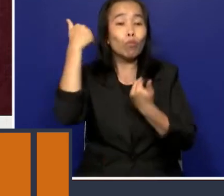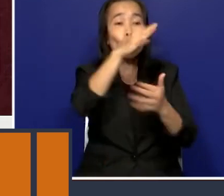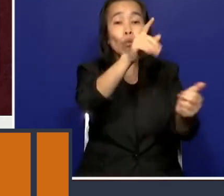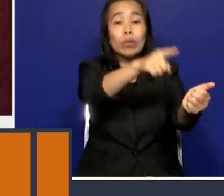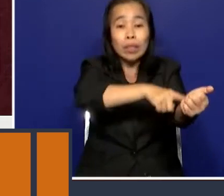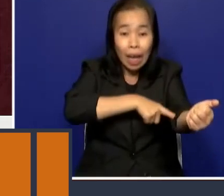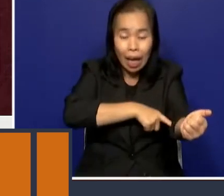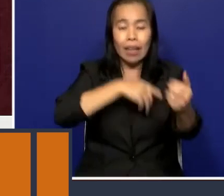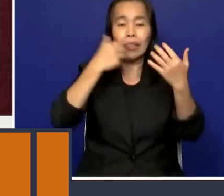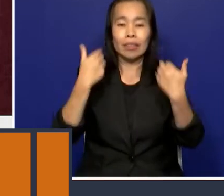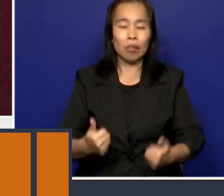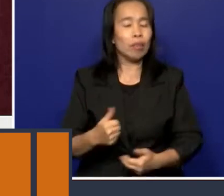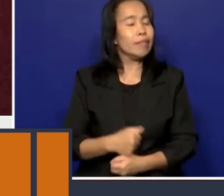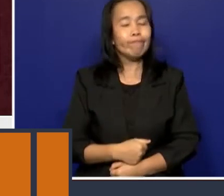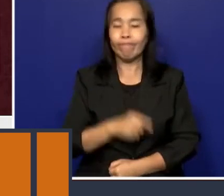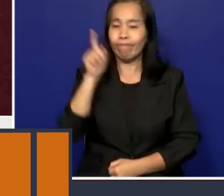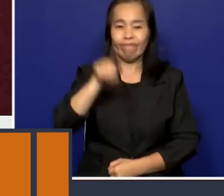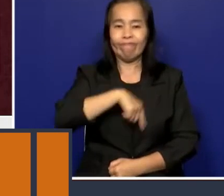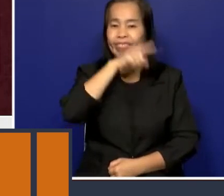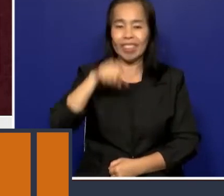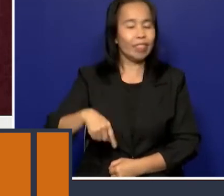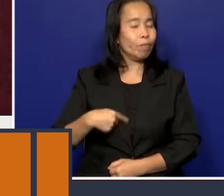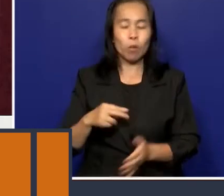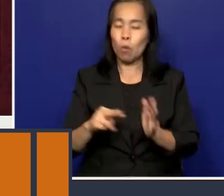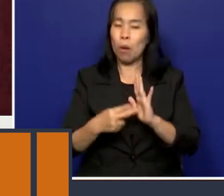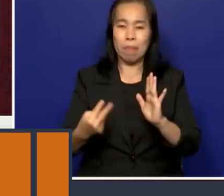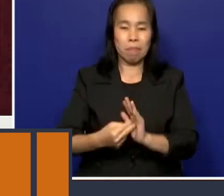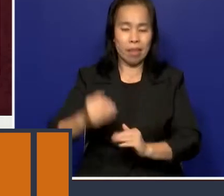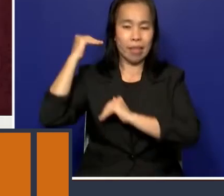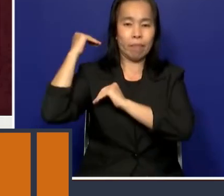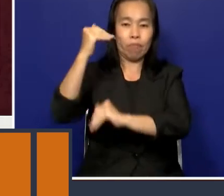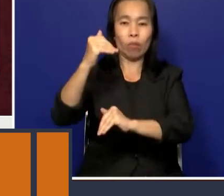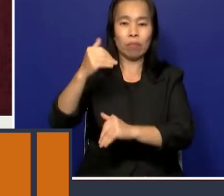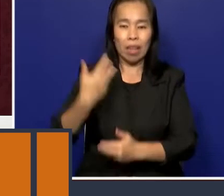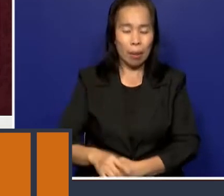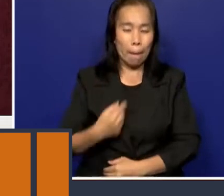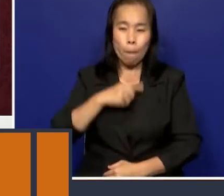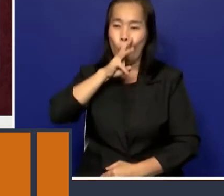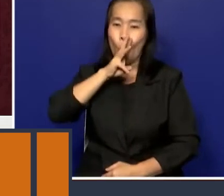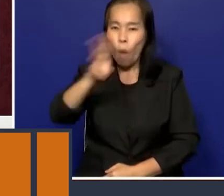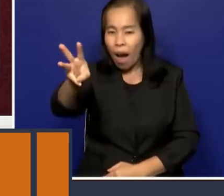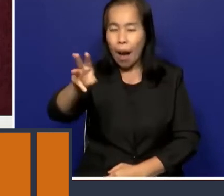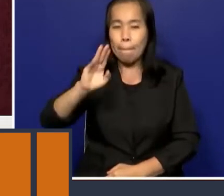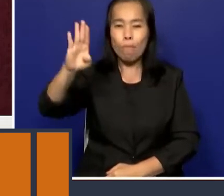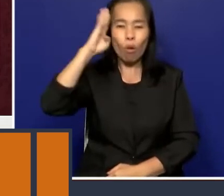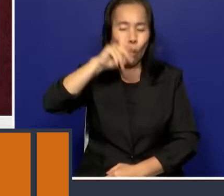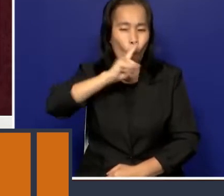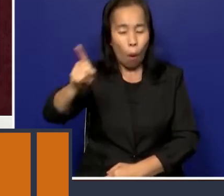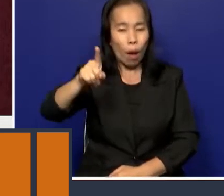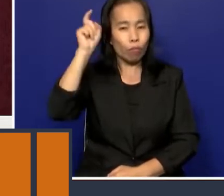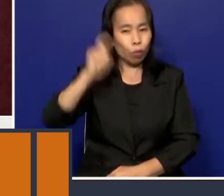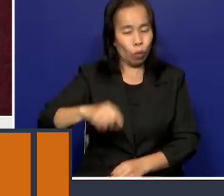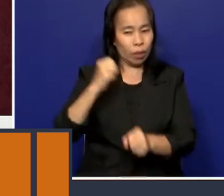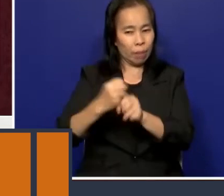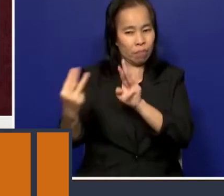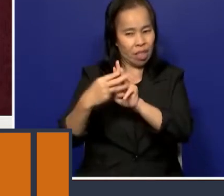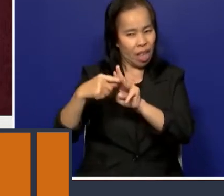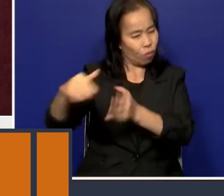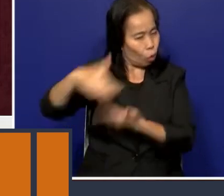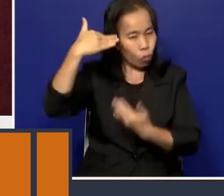ก็เลยประกาศมาตรการควบคุมการส่งออกและกดดนให้ AstraZenecaส่งมดวัซินใหไดตามสัญญากับเขาก่อน